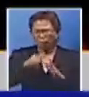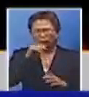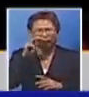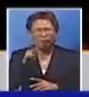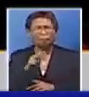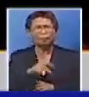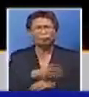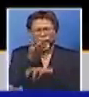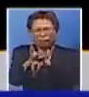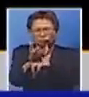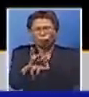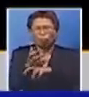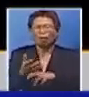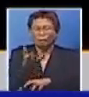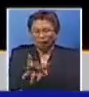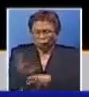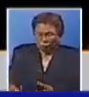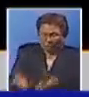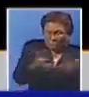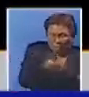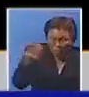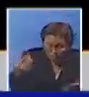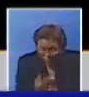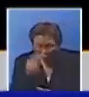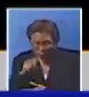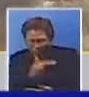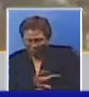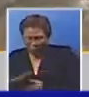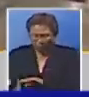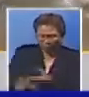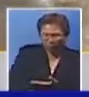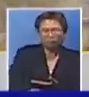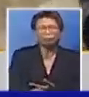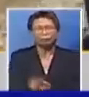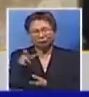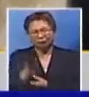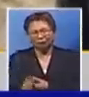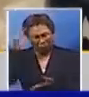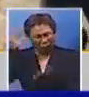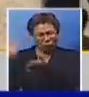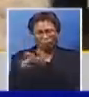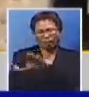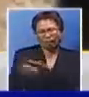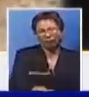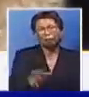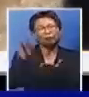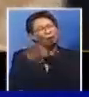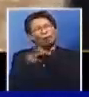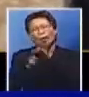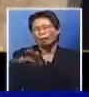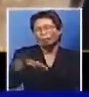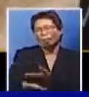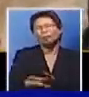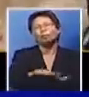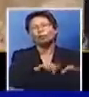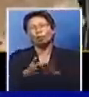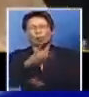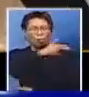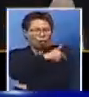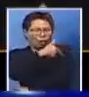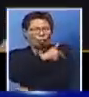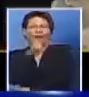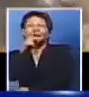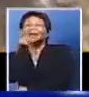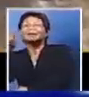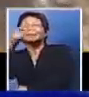batu kan penuh. Okay. Kita angkat batu tu baru nampak jasad. Okay. Mangsa disahkan meninggal dunia oleh pihak Hospital Kota Tinggi